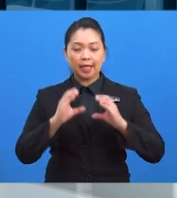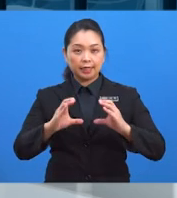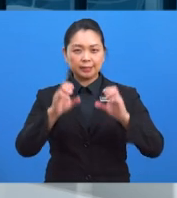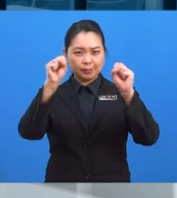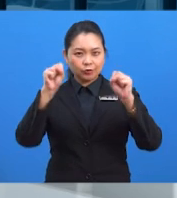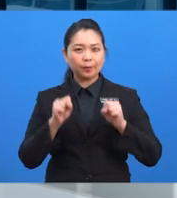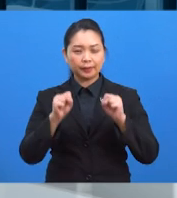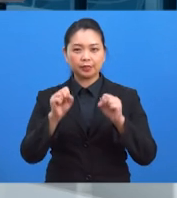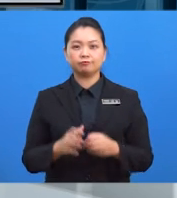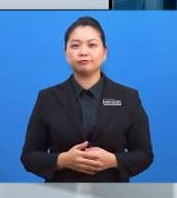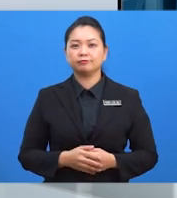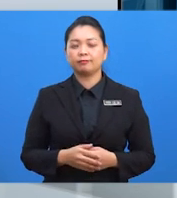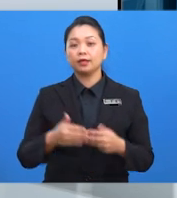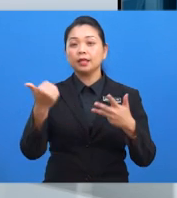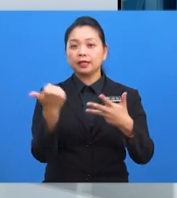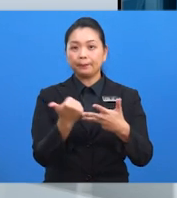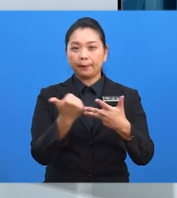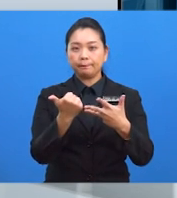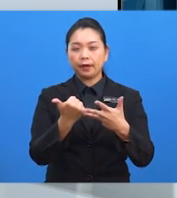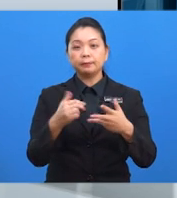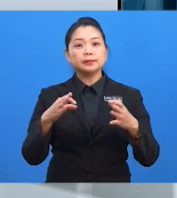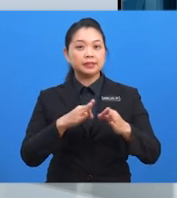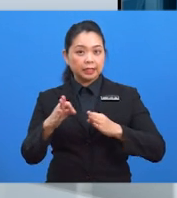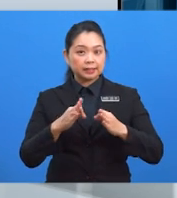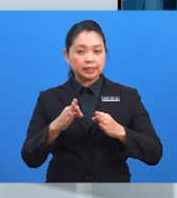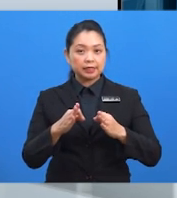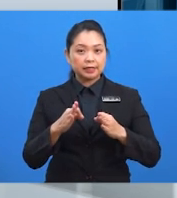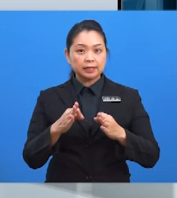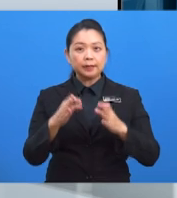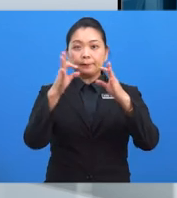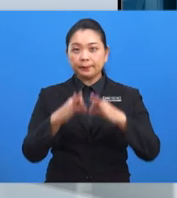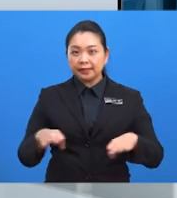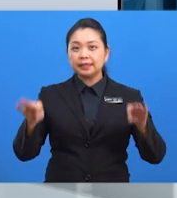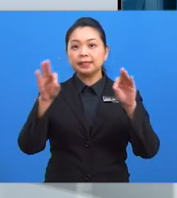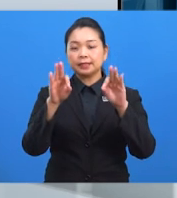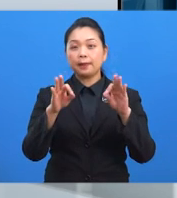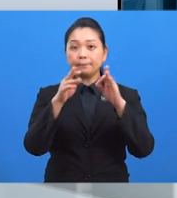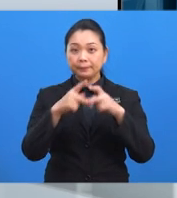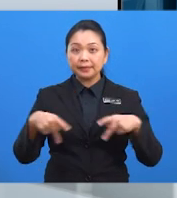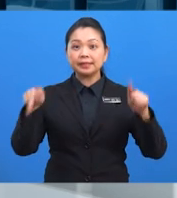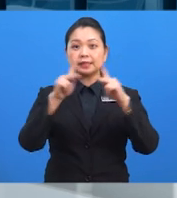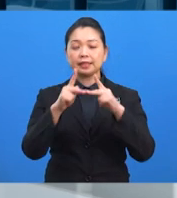sistematik. Keempat, menjelaskan kepentingan belanjawan peribadi.